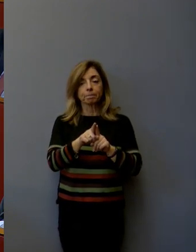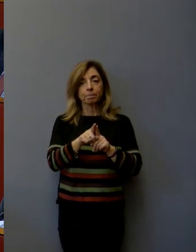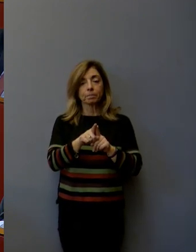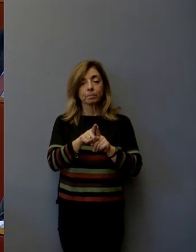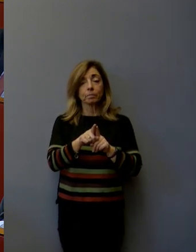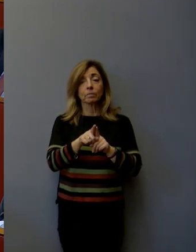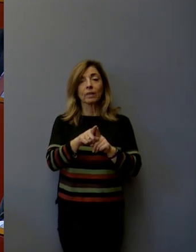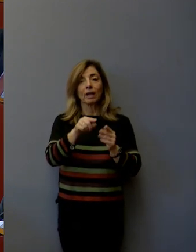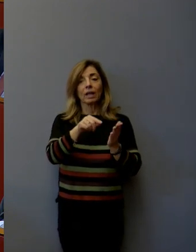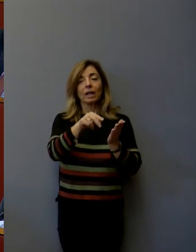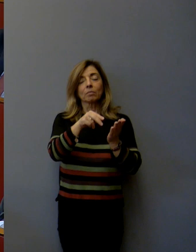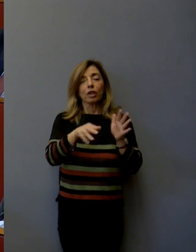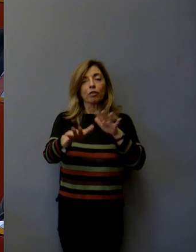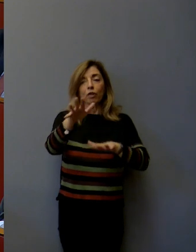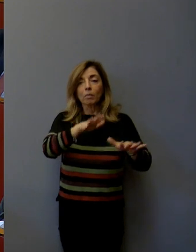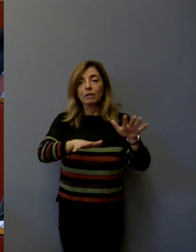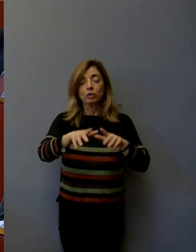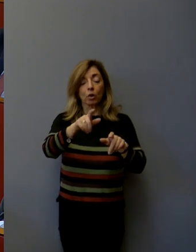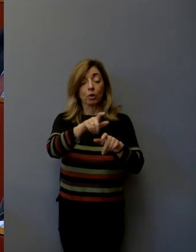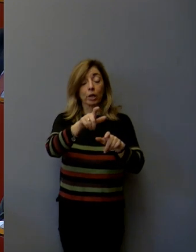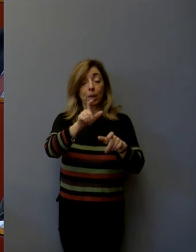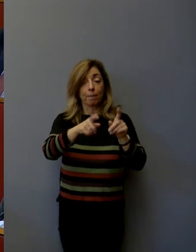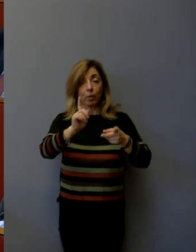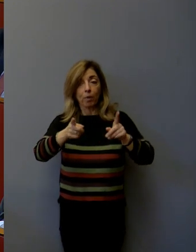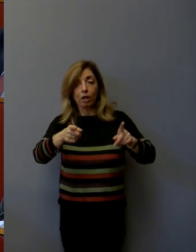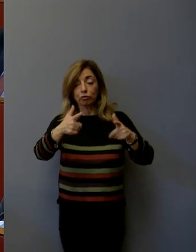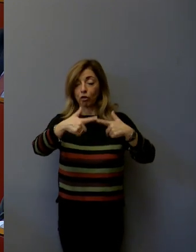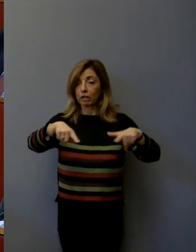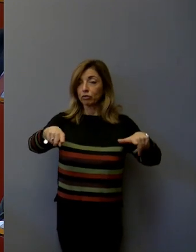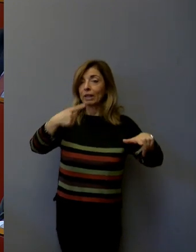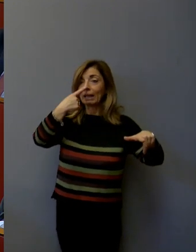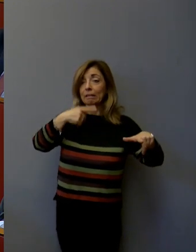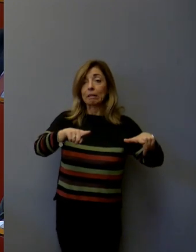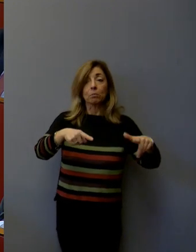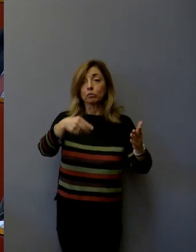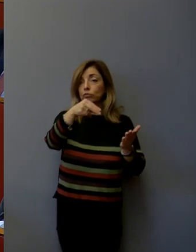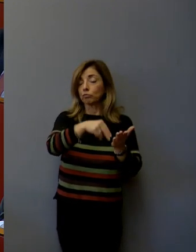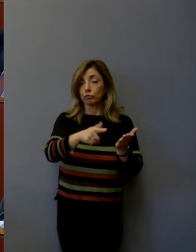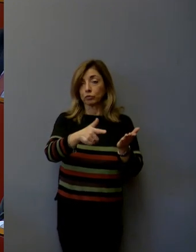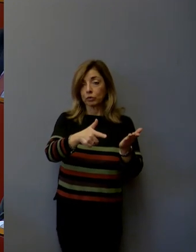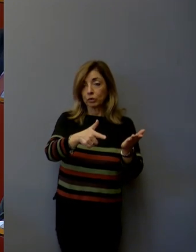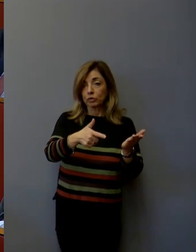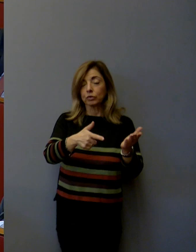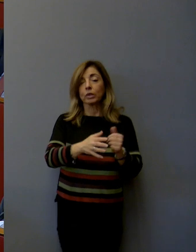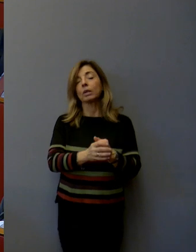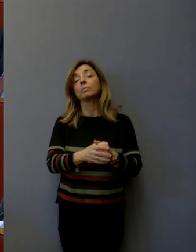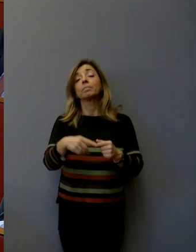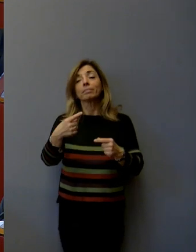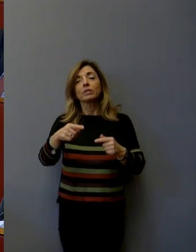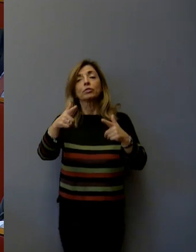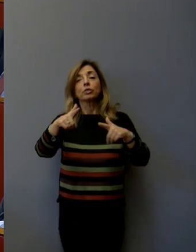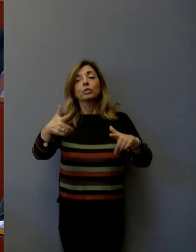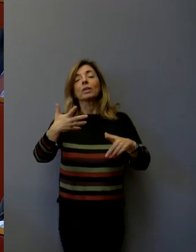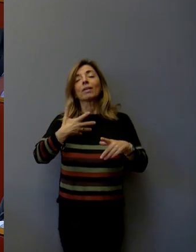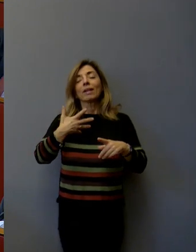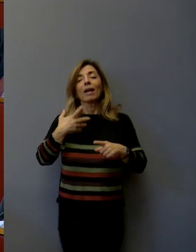tipo di popolazione di questa città sulla necessità che questa città ha rispetto a delle esigenze e